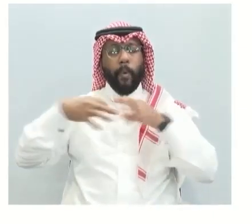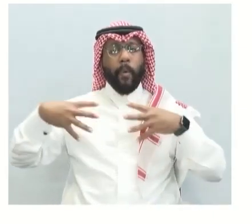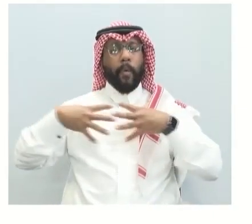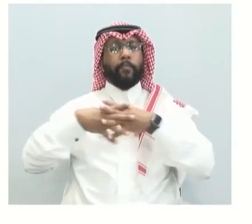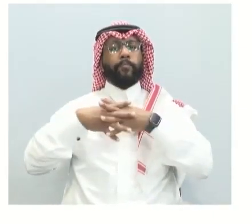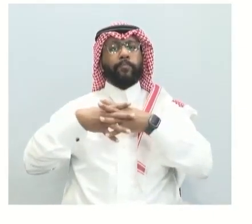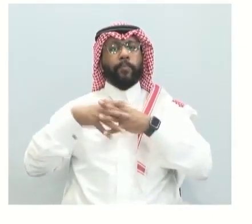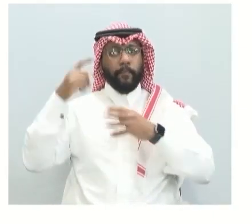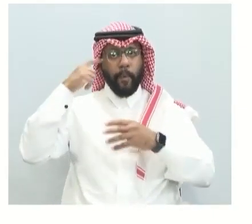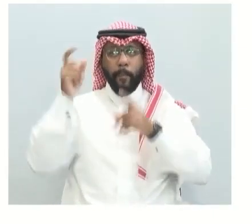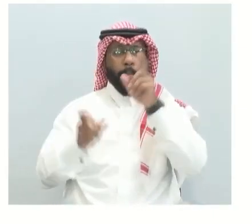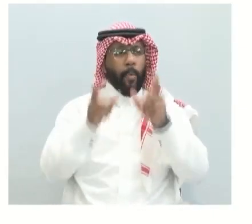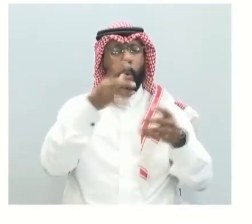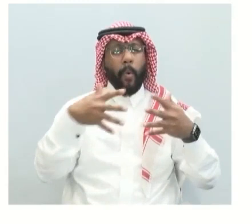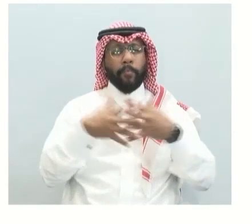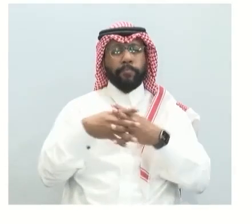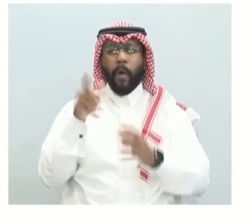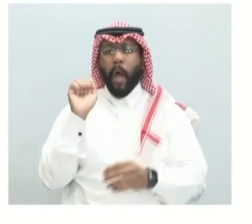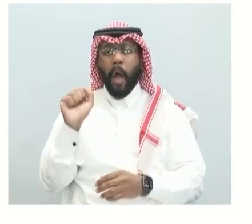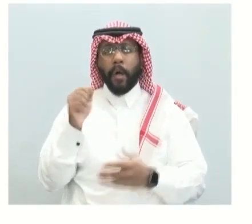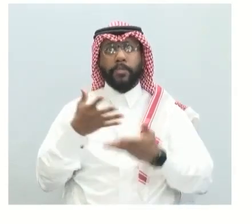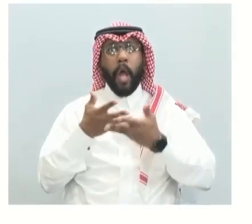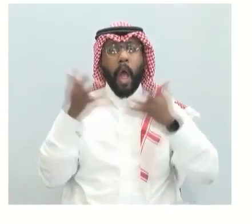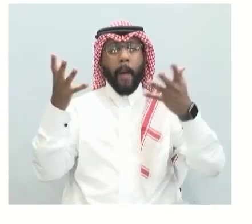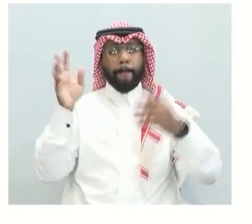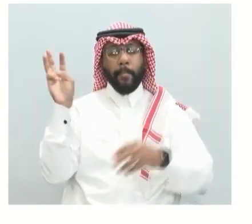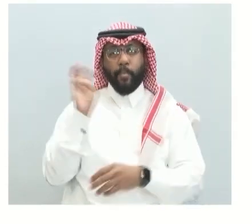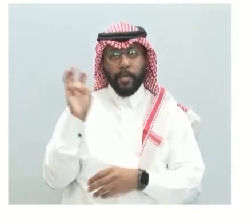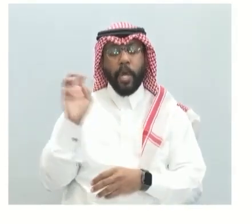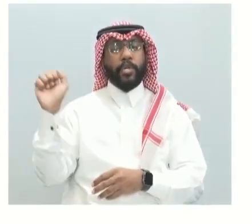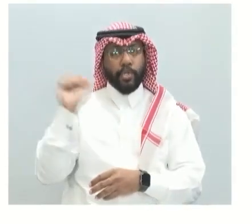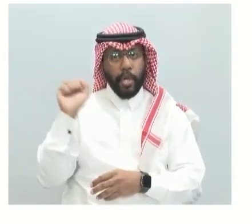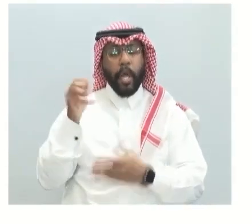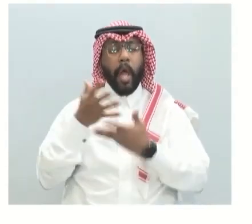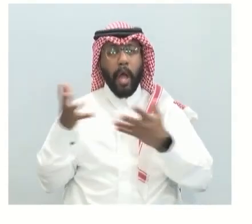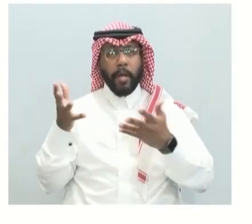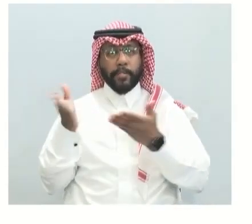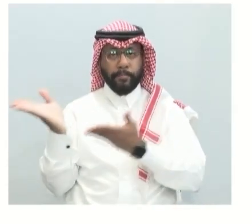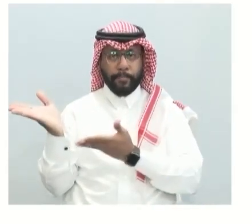وتربط ما بين شبكات العامه والخاصه في المؤسسات الحكوميه والاكاديميه